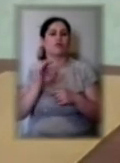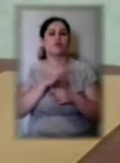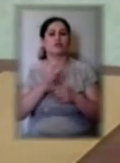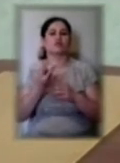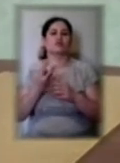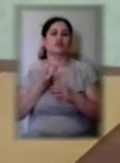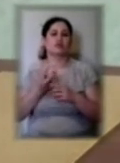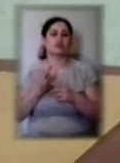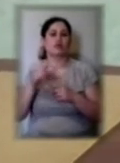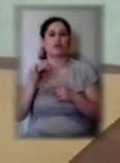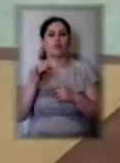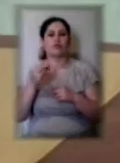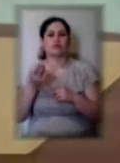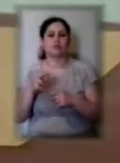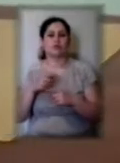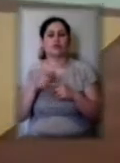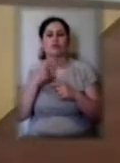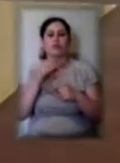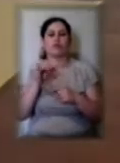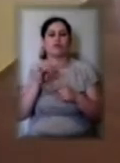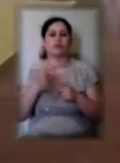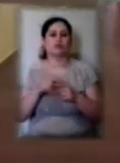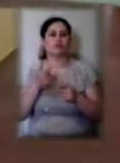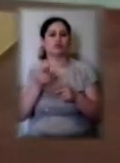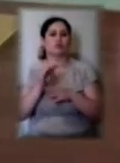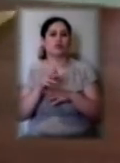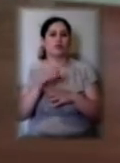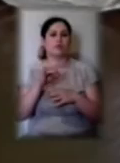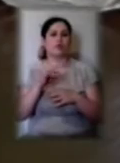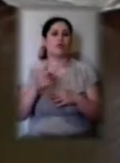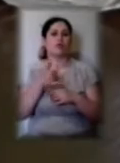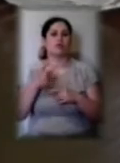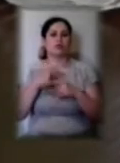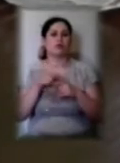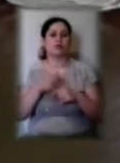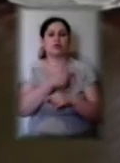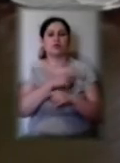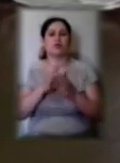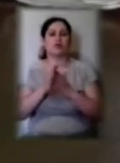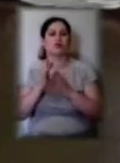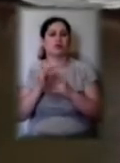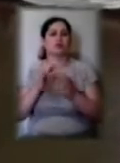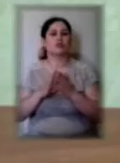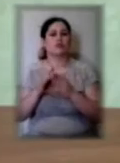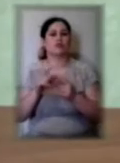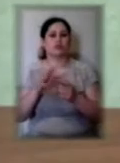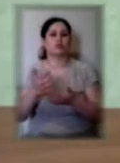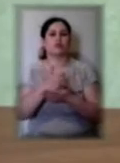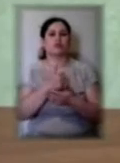громовиці, говорить Майя. До воску іноді додаються ефірні олії, а також лікарські рослини і трави, деякі з них вона збирає сама.